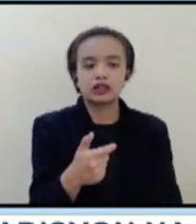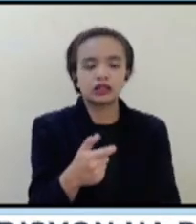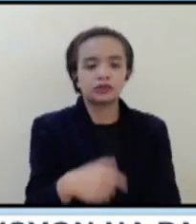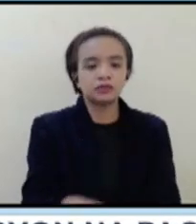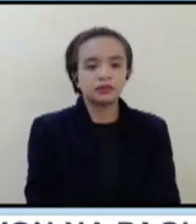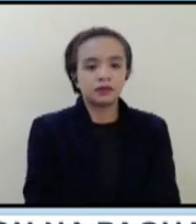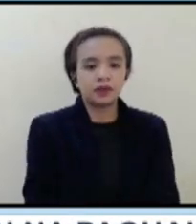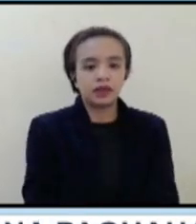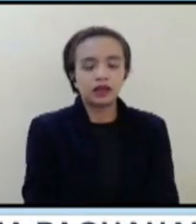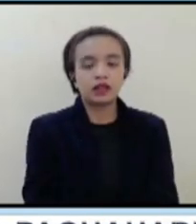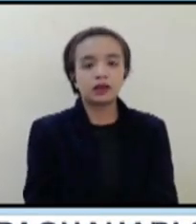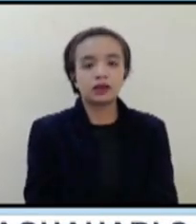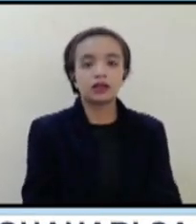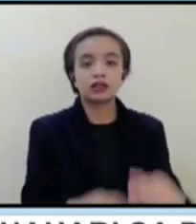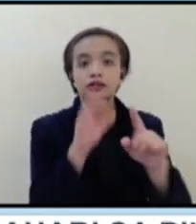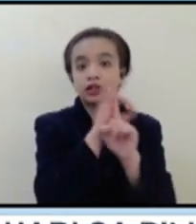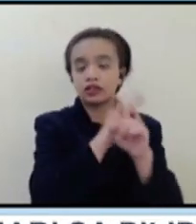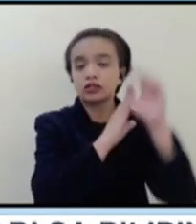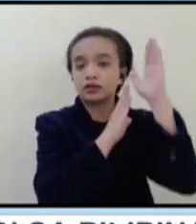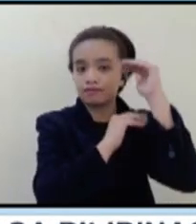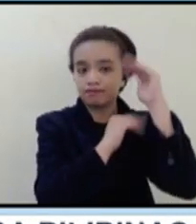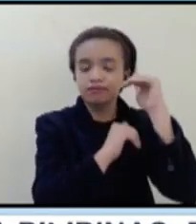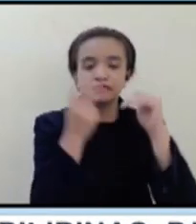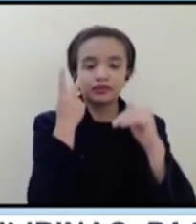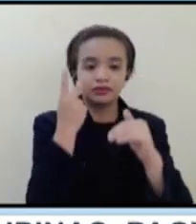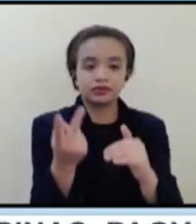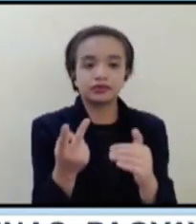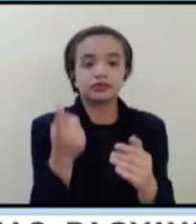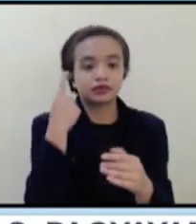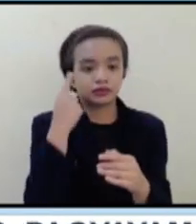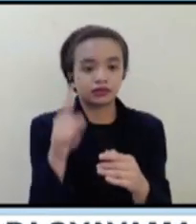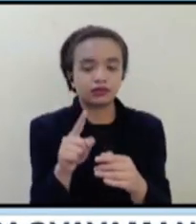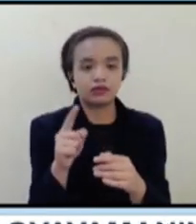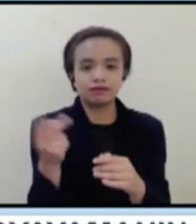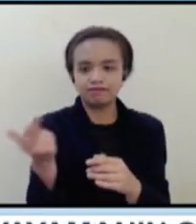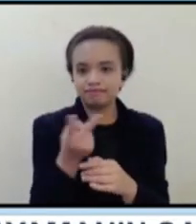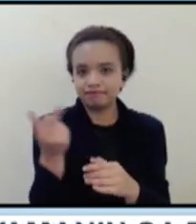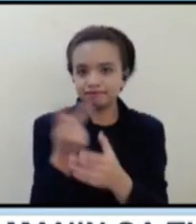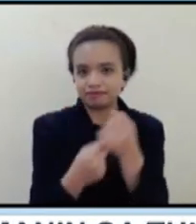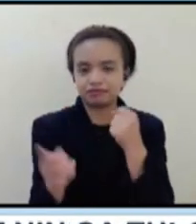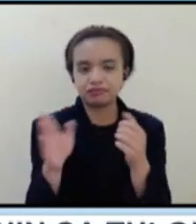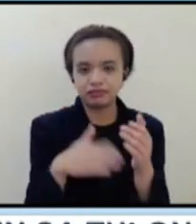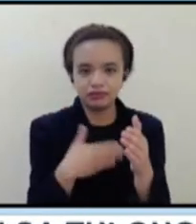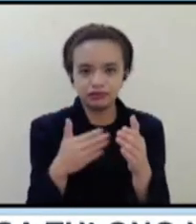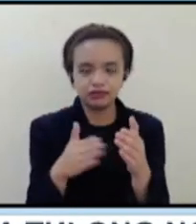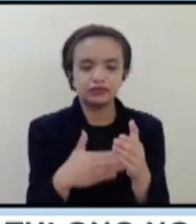forward naman ang fans ni Sam at Taeyeon para sa iconic duet ng dalawang sensational vocalists.